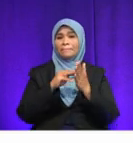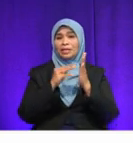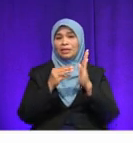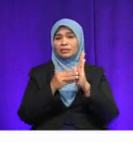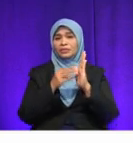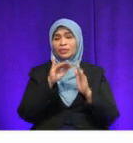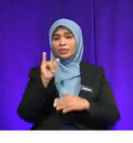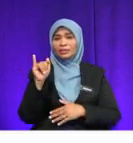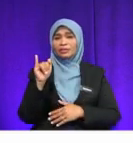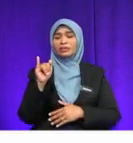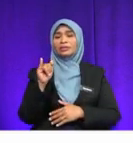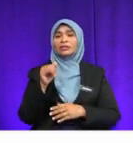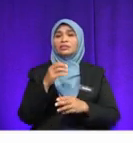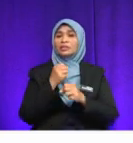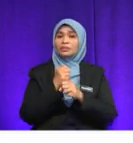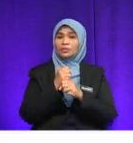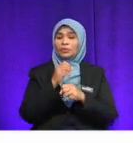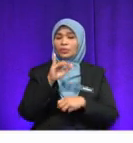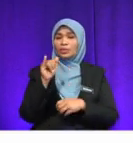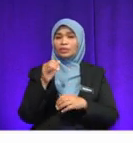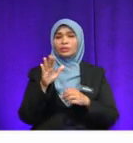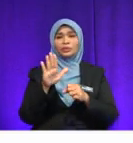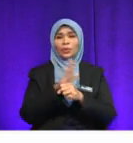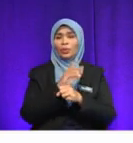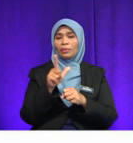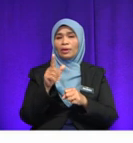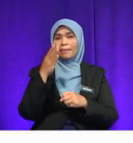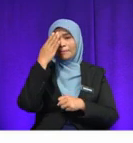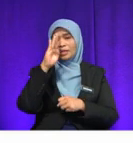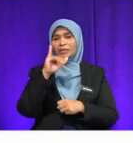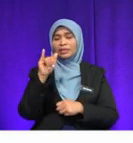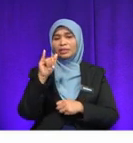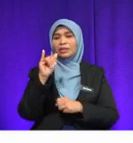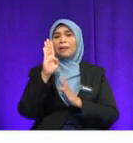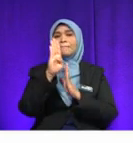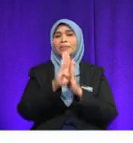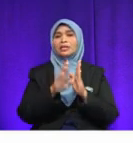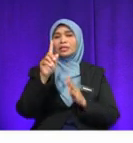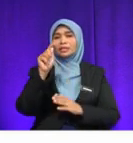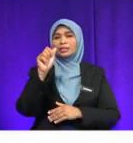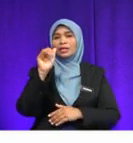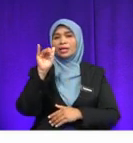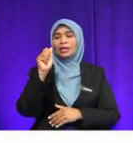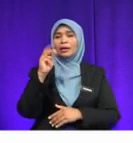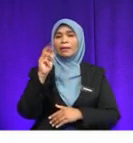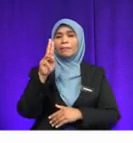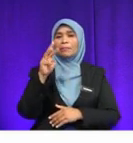maksudnya sesungguhnya cukuplah baginya bertayamum ataupun membalut luka